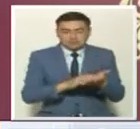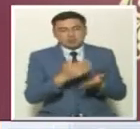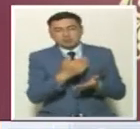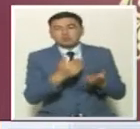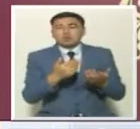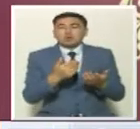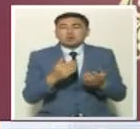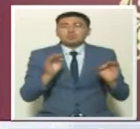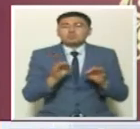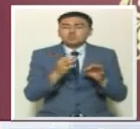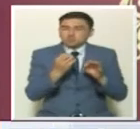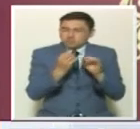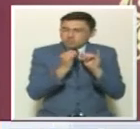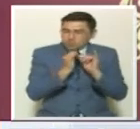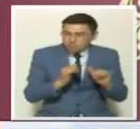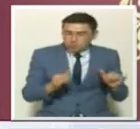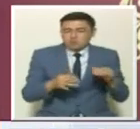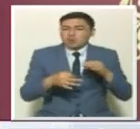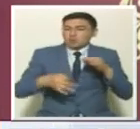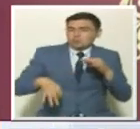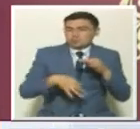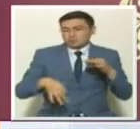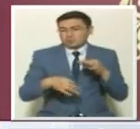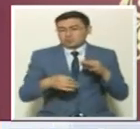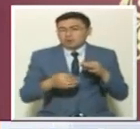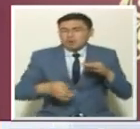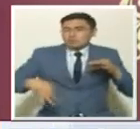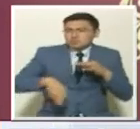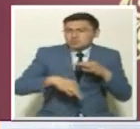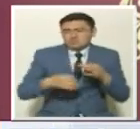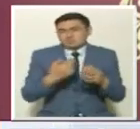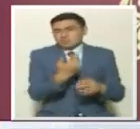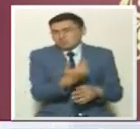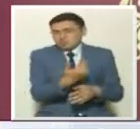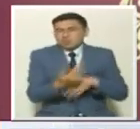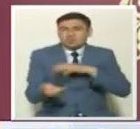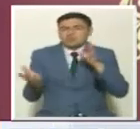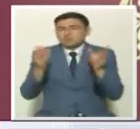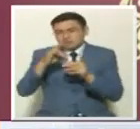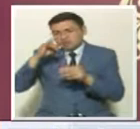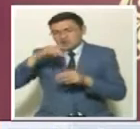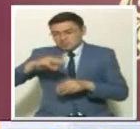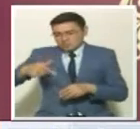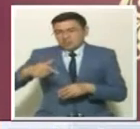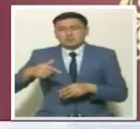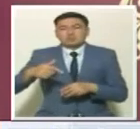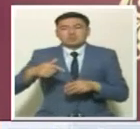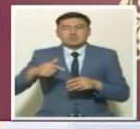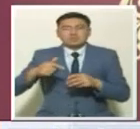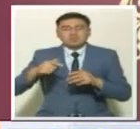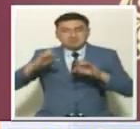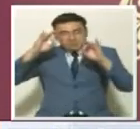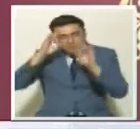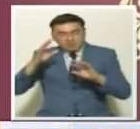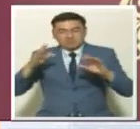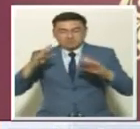кеңейтіп, әрқашанда осы қобыз аспабын, мына қобыз аспабымен біздің маңғыстаудың ән күйін қандай нәтижеде ойнауға